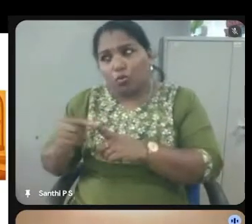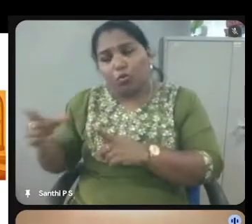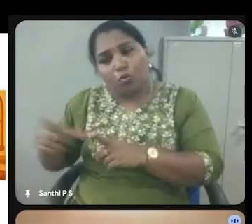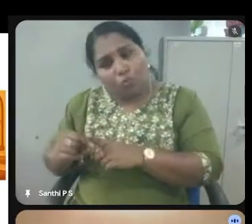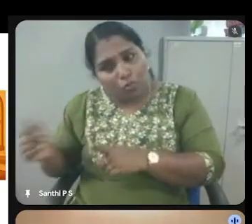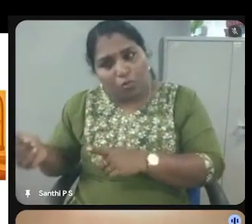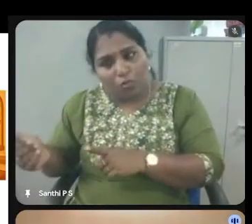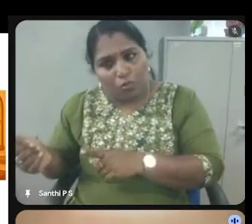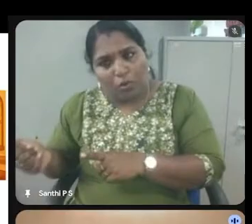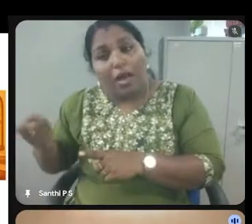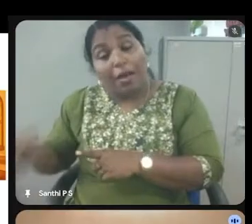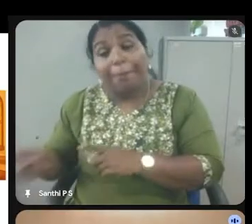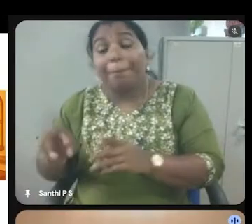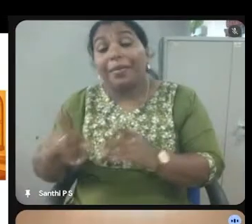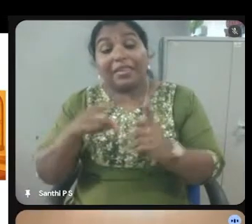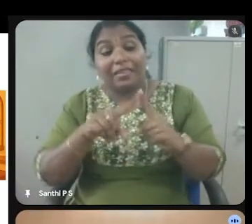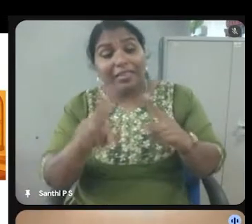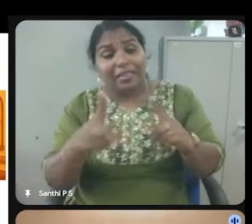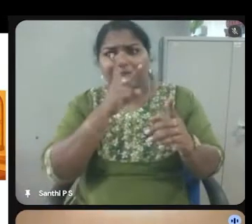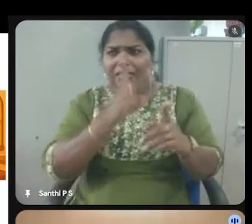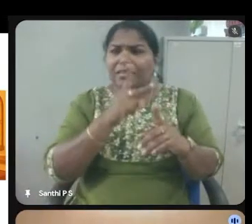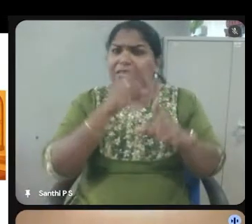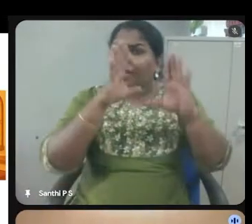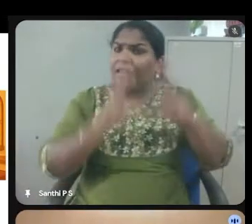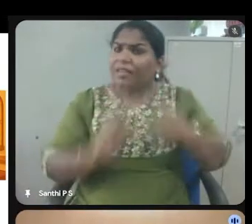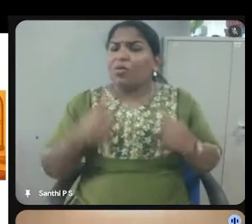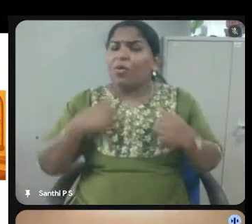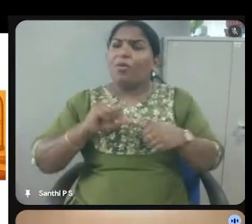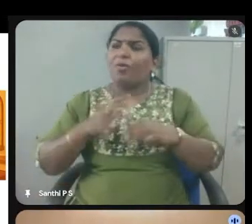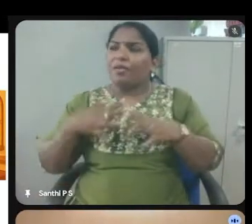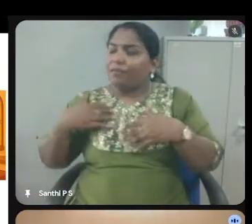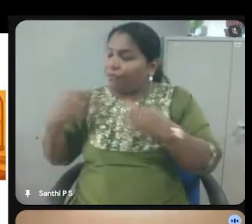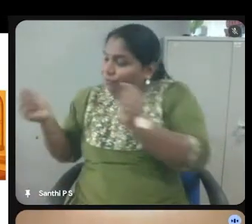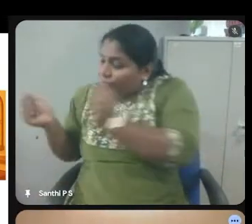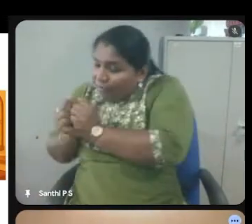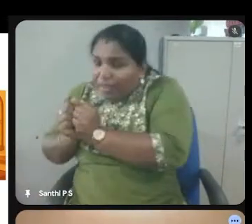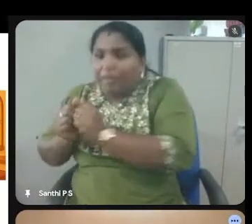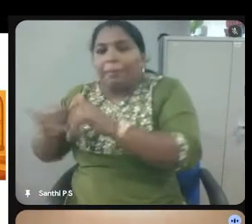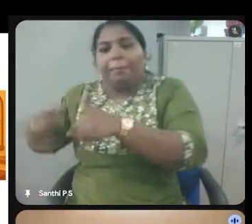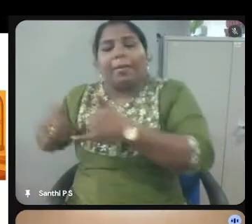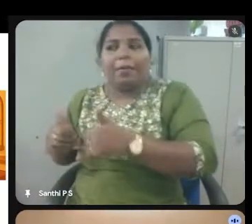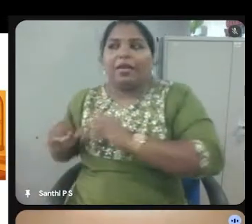സ്ക്രീനിൽ നിന്ന് മാറ്റി നിൽക്കുന്നുണ്ട്. നമുക്ക് ഇച്ചിരി മെനക്കേടാണെങ്കിൽ പോലും